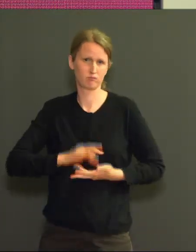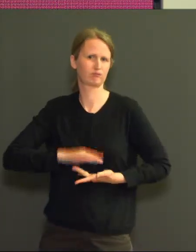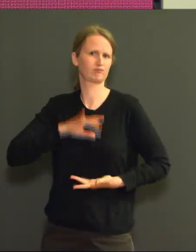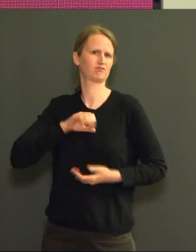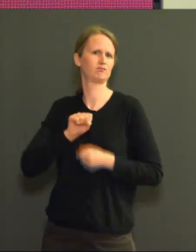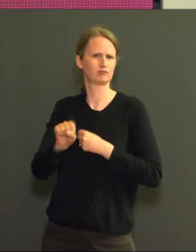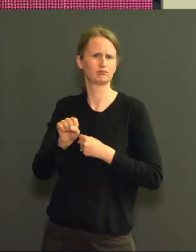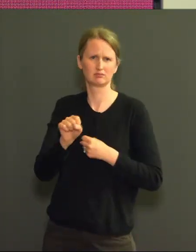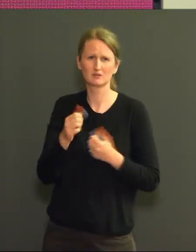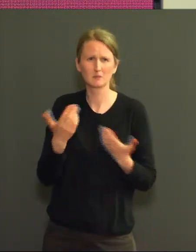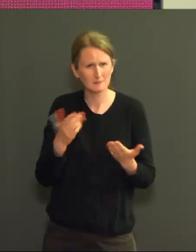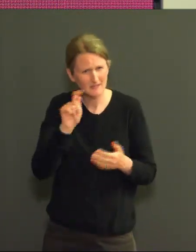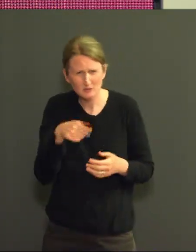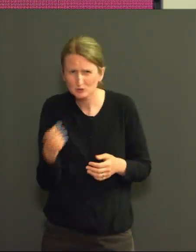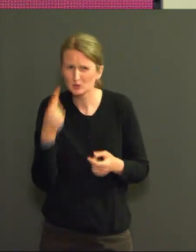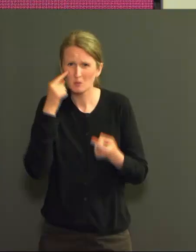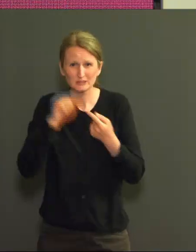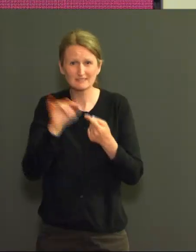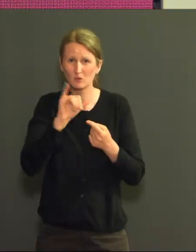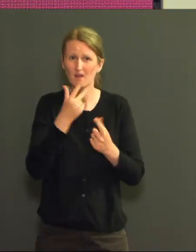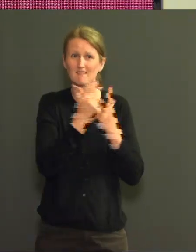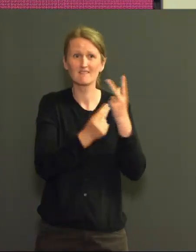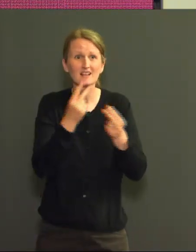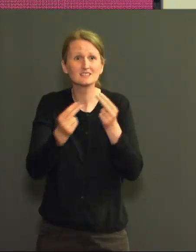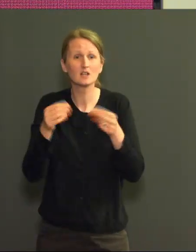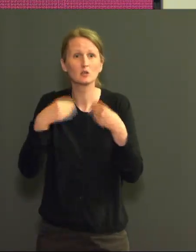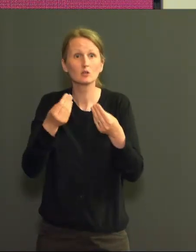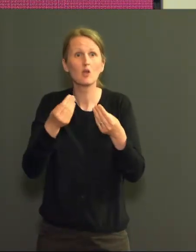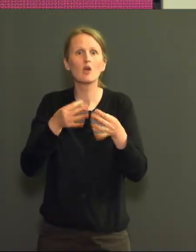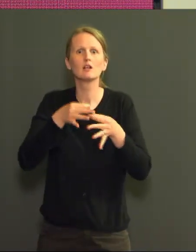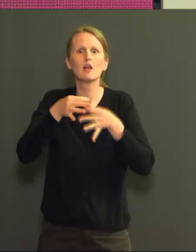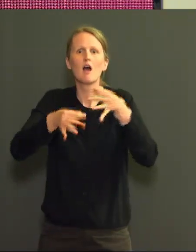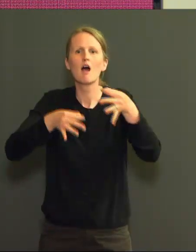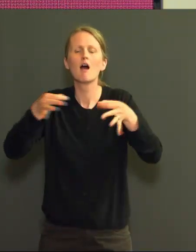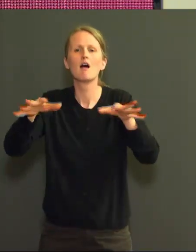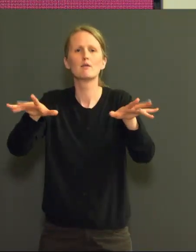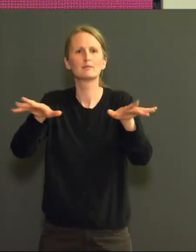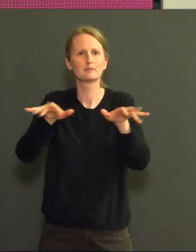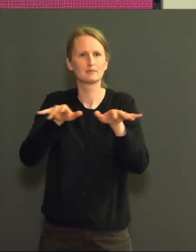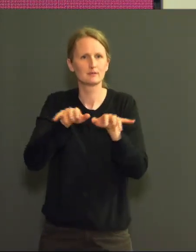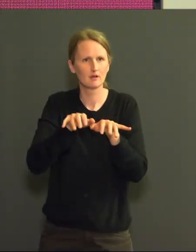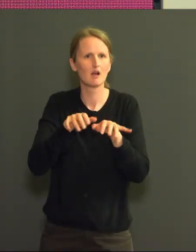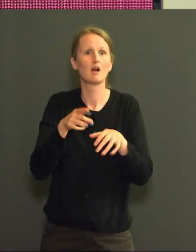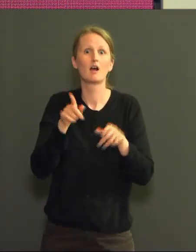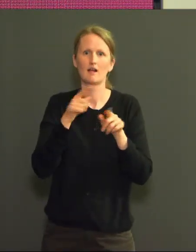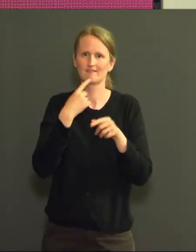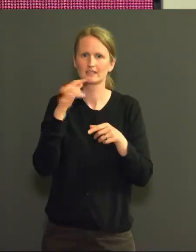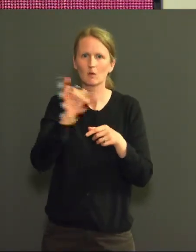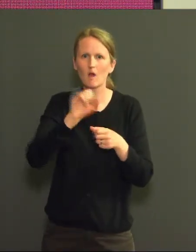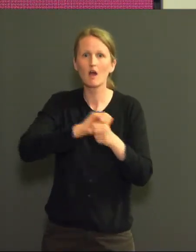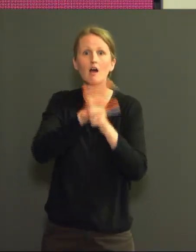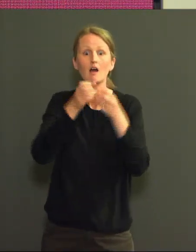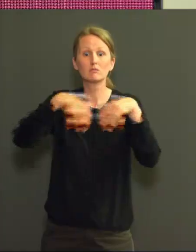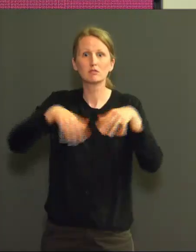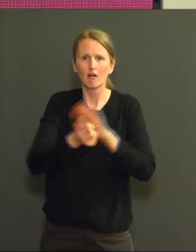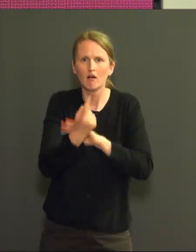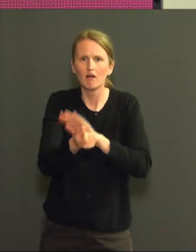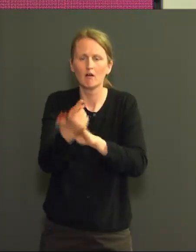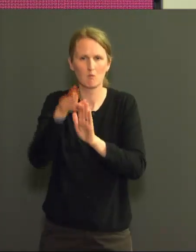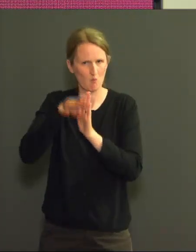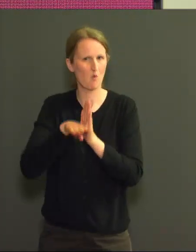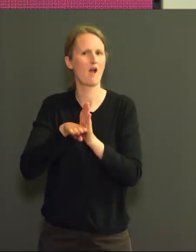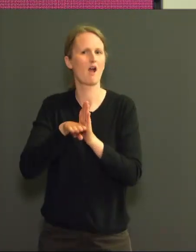virale, moins il y aura de potentialité pour le virus de se multiplier et de générer des variants. Soulignons que ce point n'est